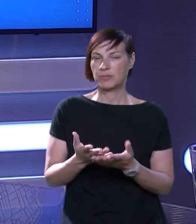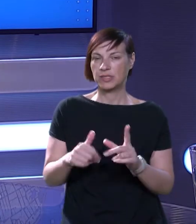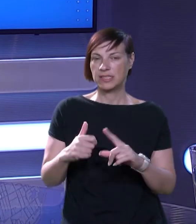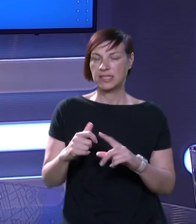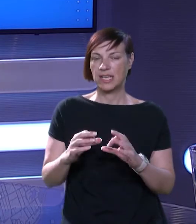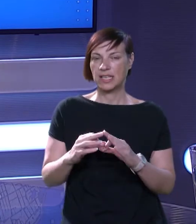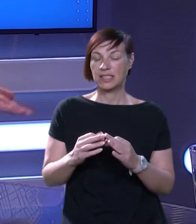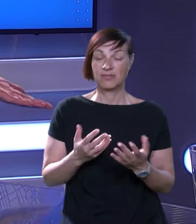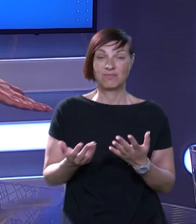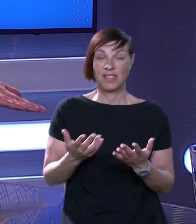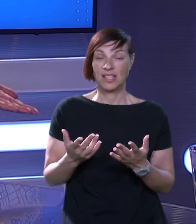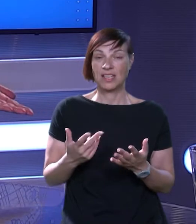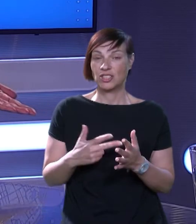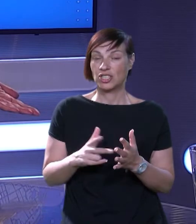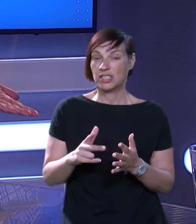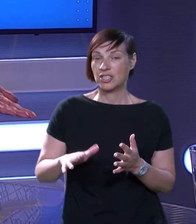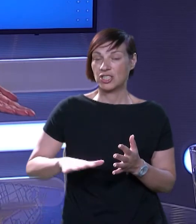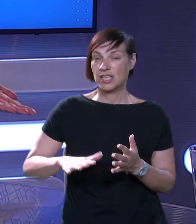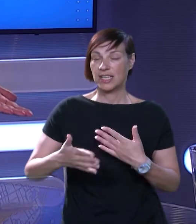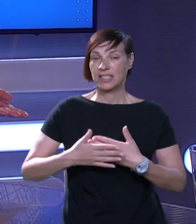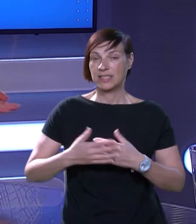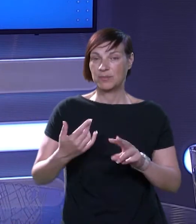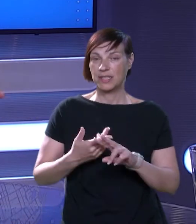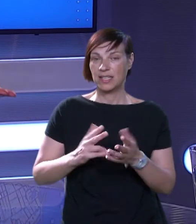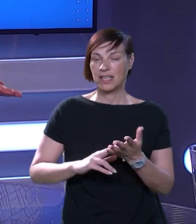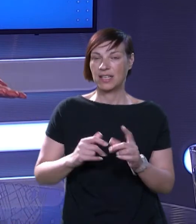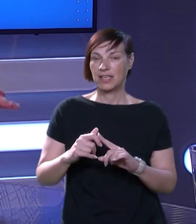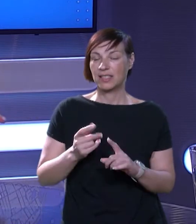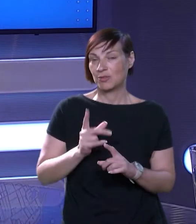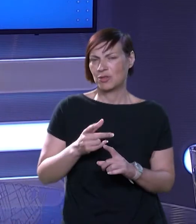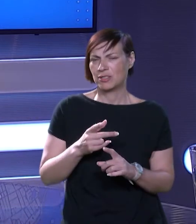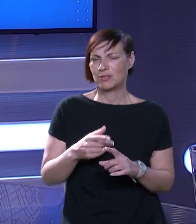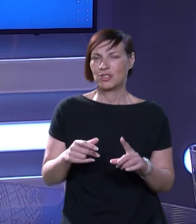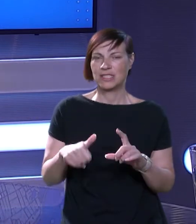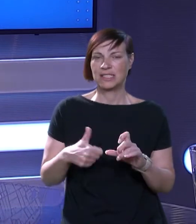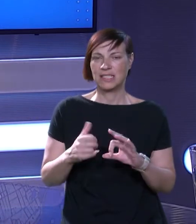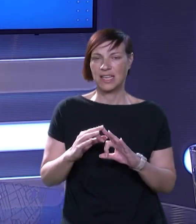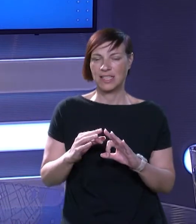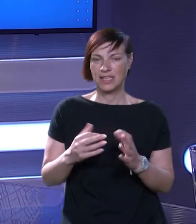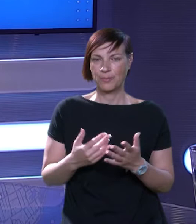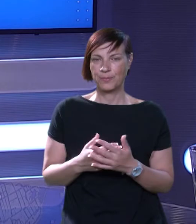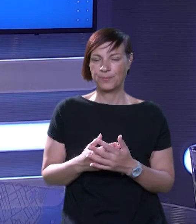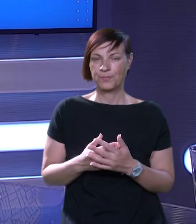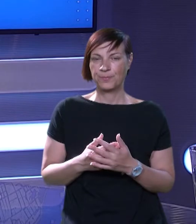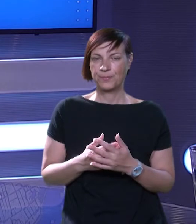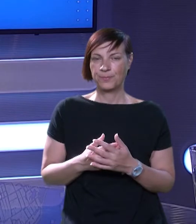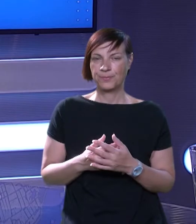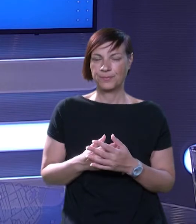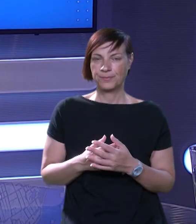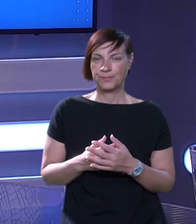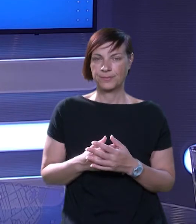puštale cajke. Pa kako će 3000 klinaca ispred, pa neko mora služati cajke. Onda